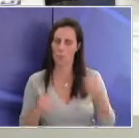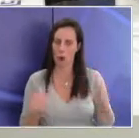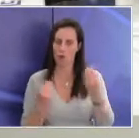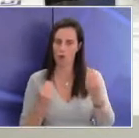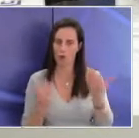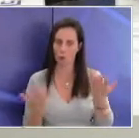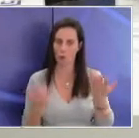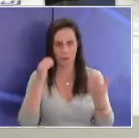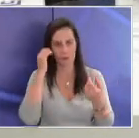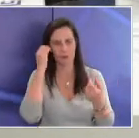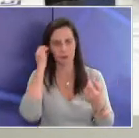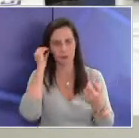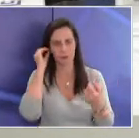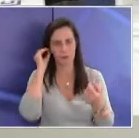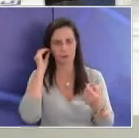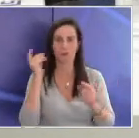פה מאחורינו, מעלינו,